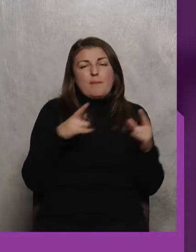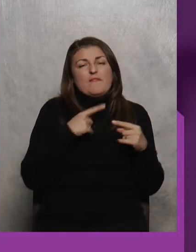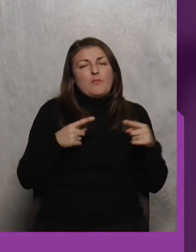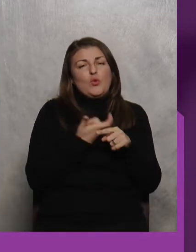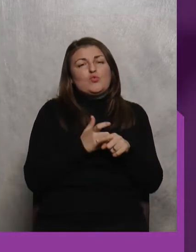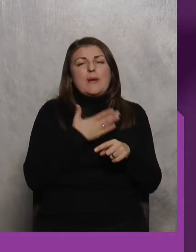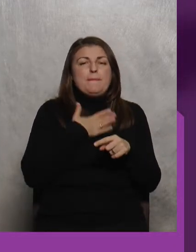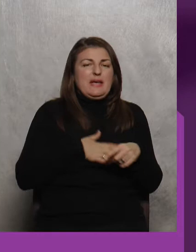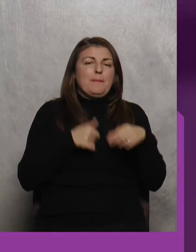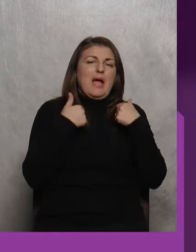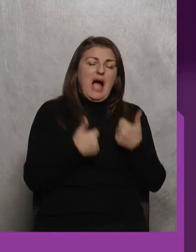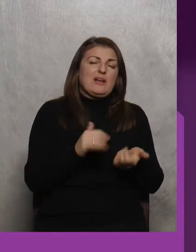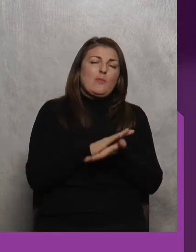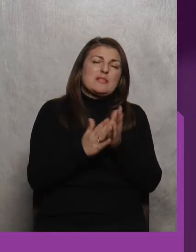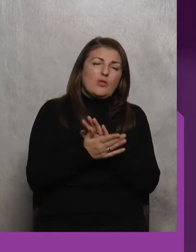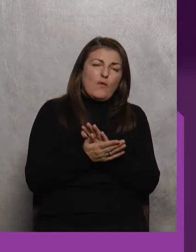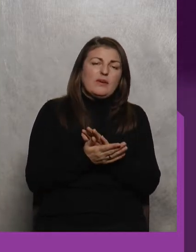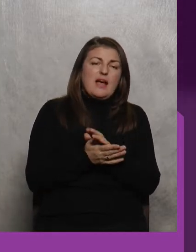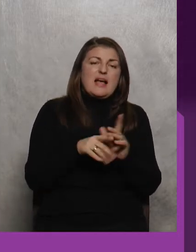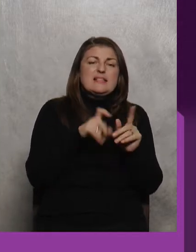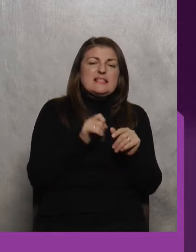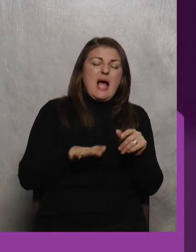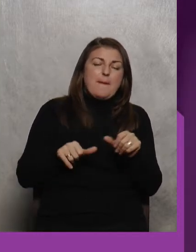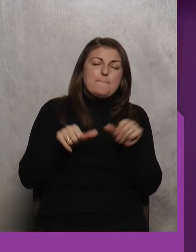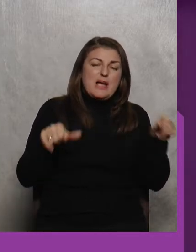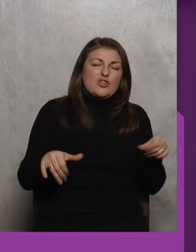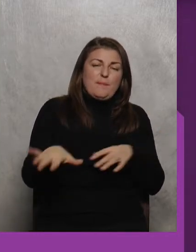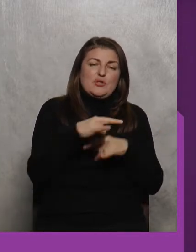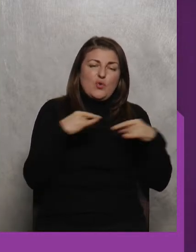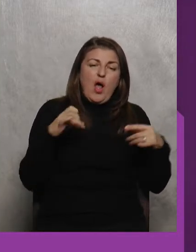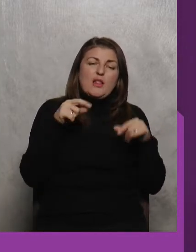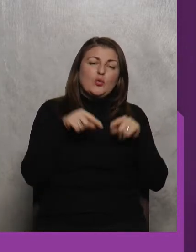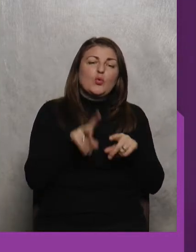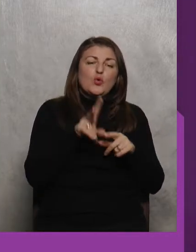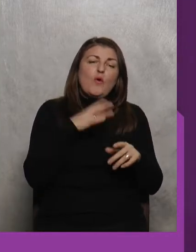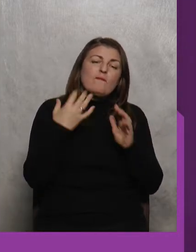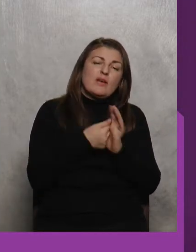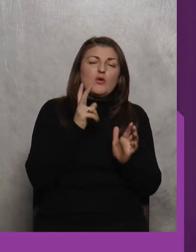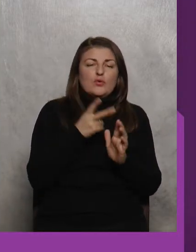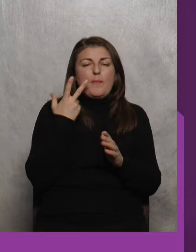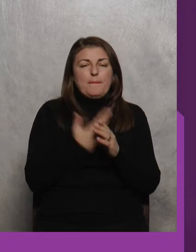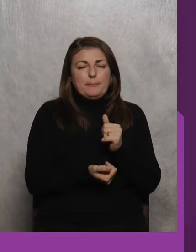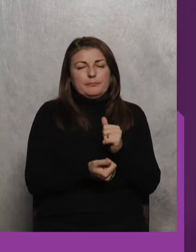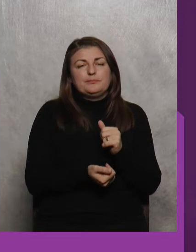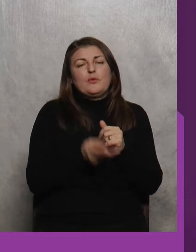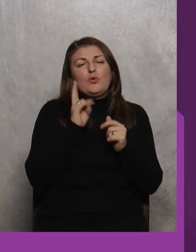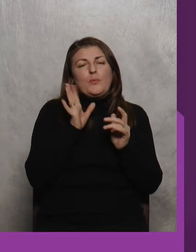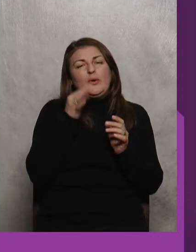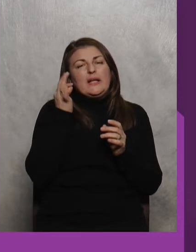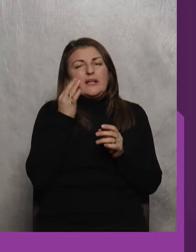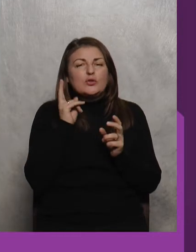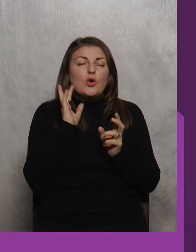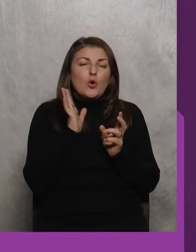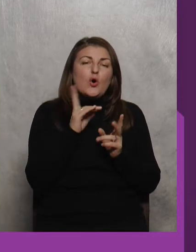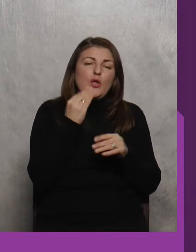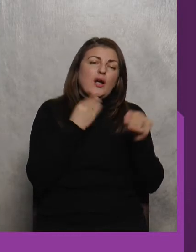дуже приємна і гарна обстановка за межами столу, але тут хто виграє, хто програє, хто буде хитрішим,